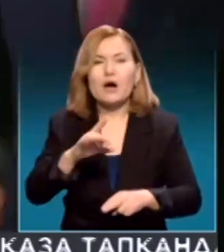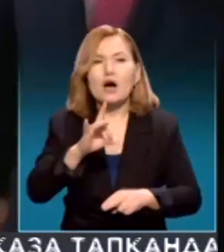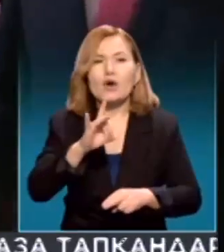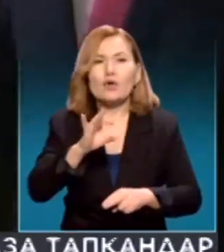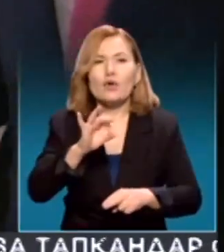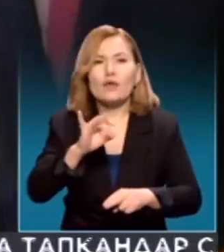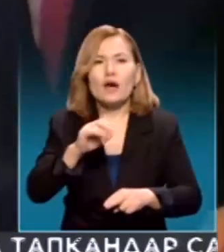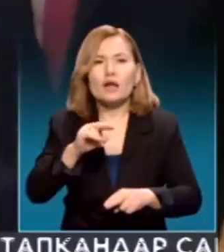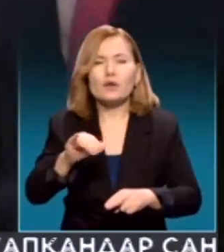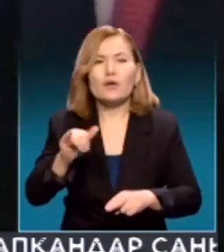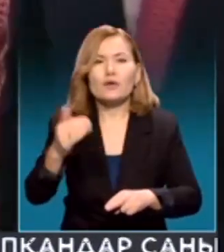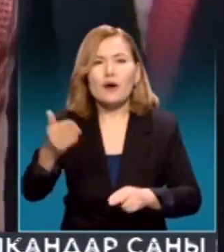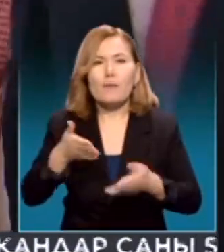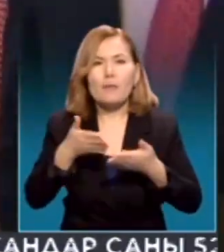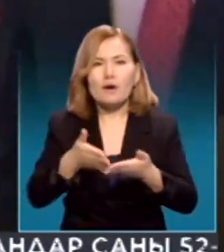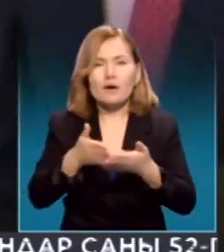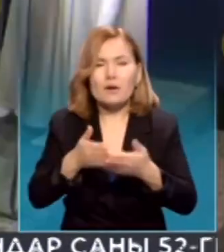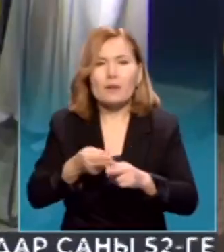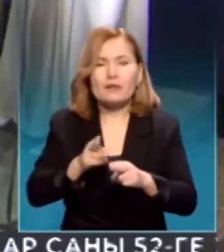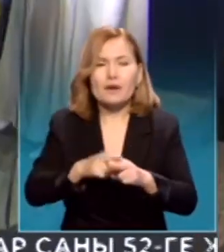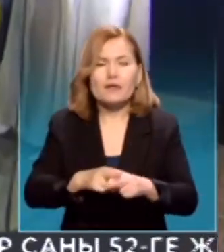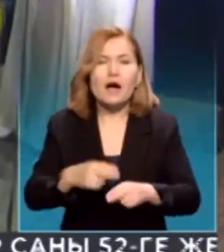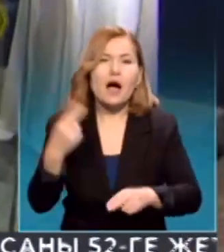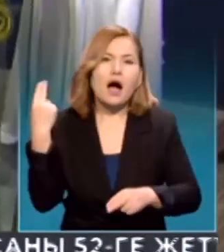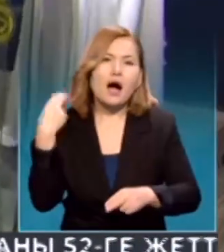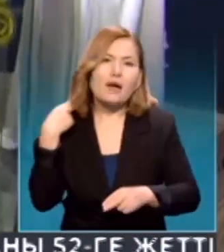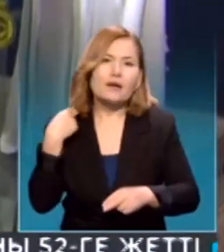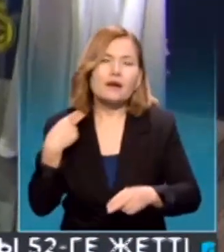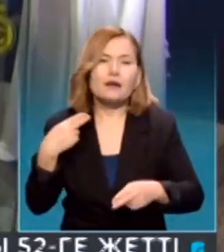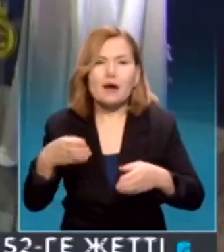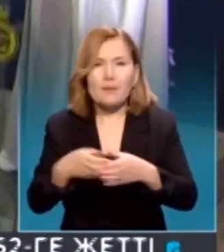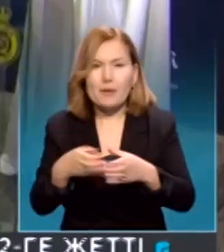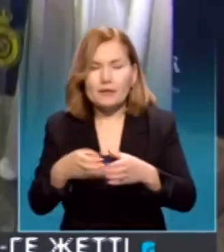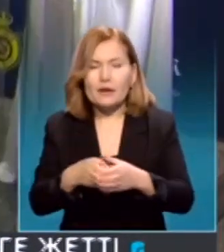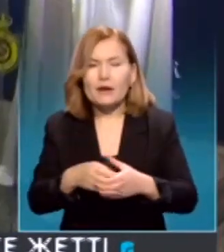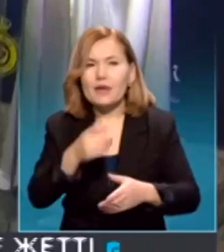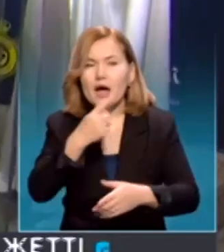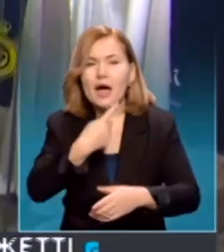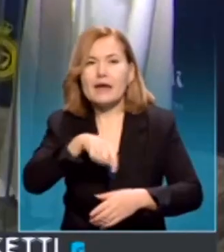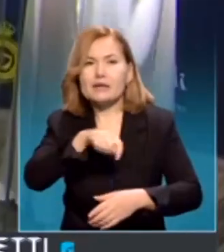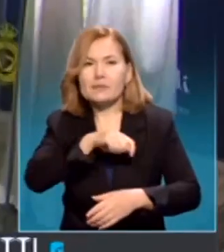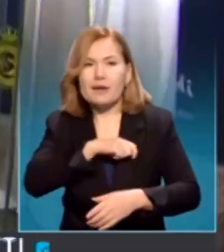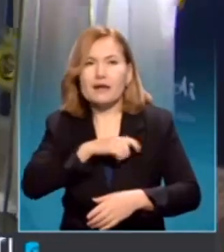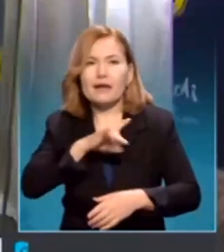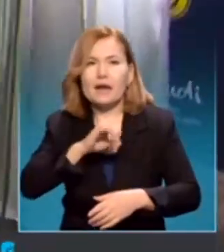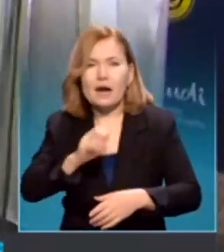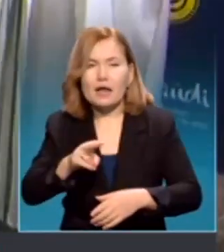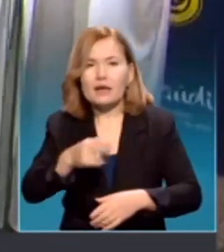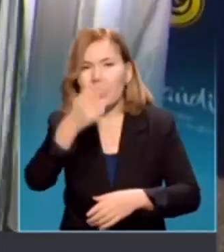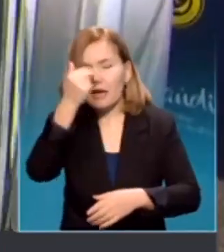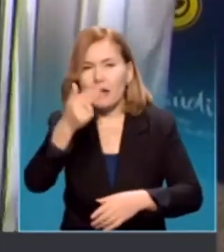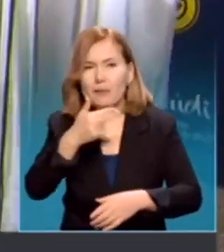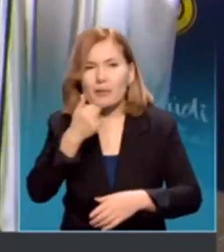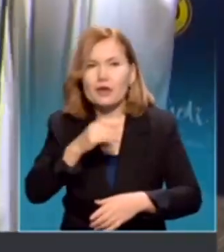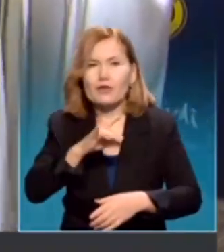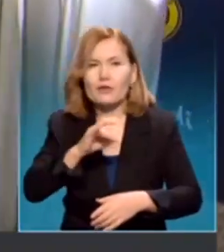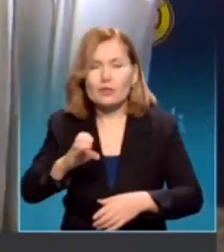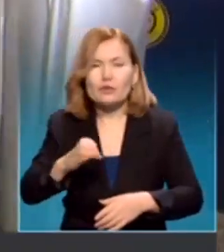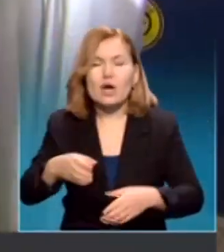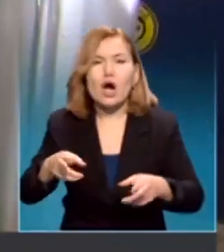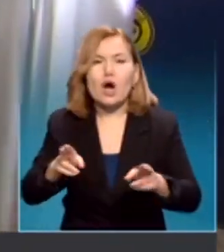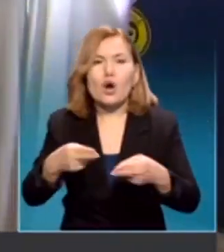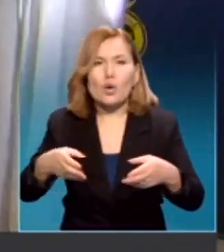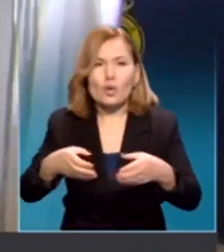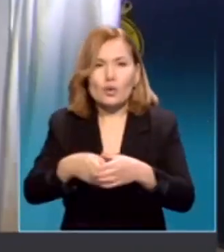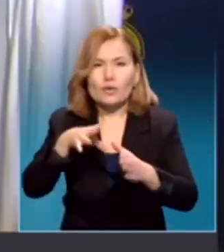дейін Роналду Португалияның Спортинг, Англияның Манчестер Юнайтед, Испанияның Реал және Италияның Ювентус клубтарында ойнаған.